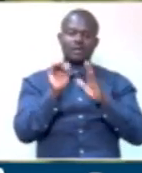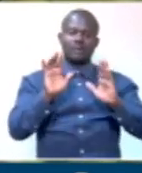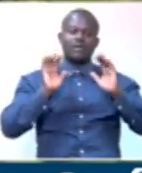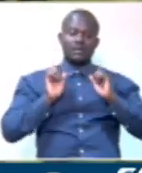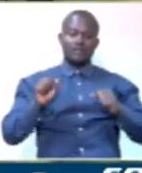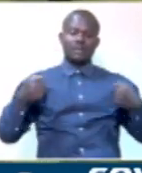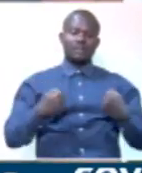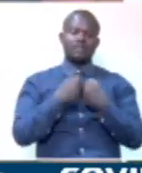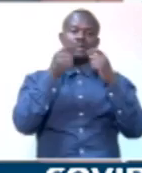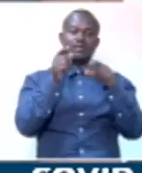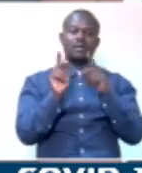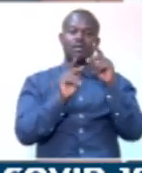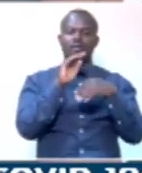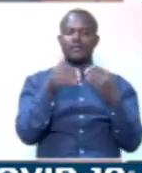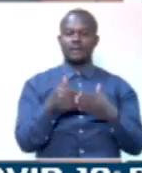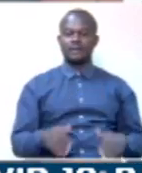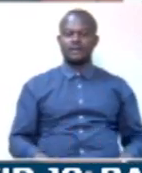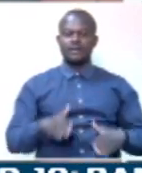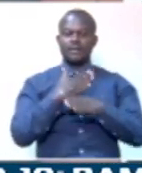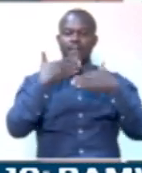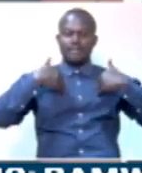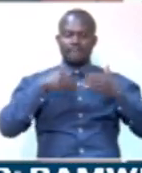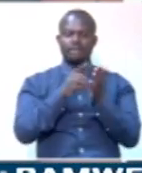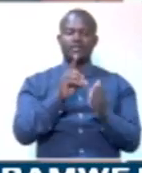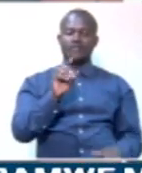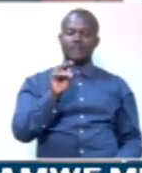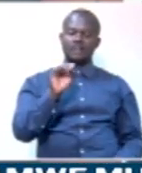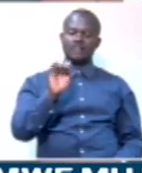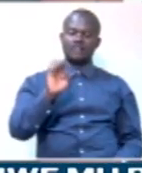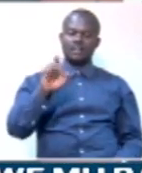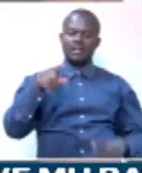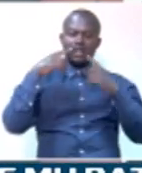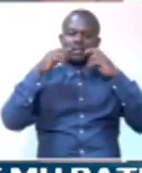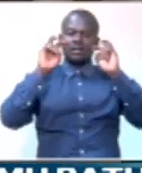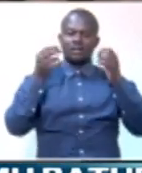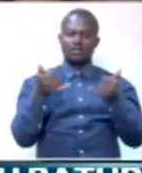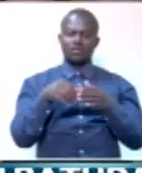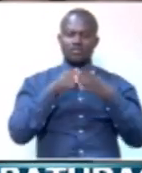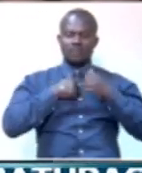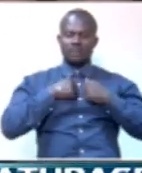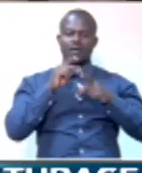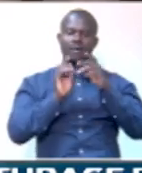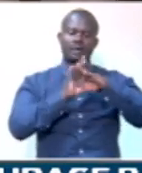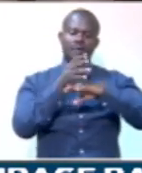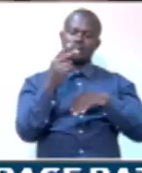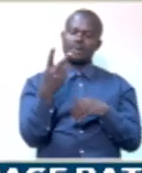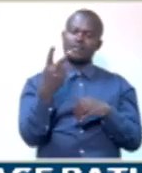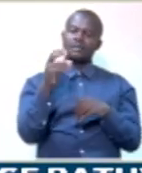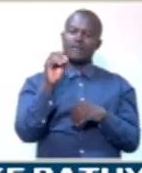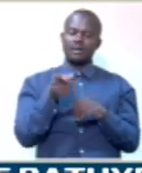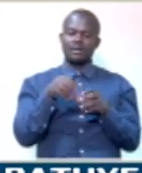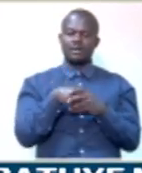ingaruka zagera ku bantu bose. Minisitiri w'Ubuzima Dr. Daniel Ngamije avuga ko kuri ubu mu Rwanda abantu hafi